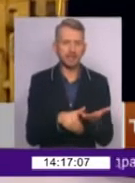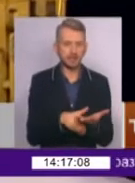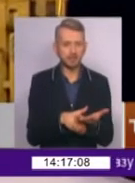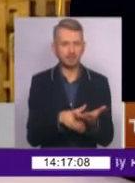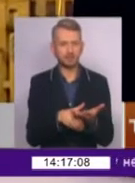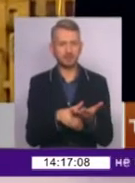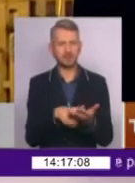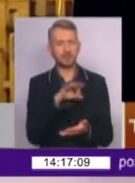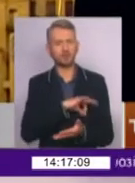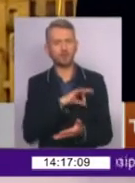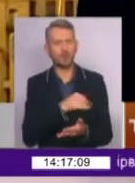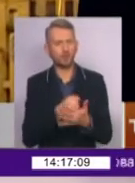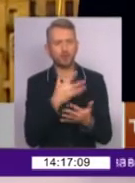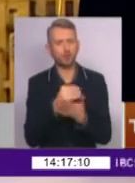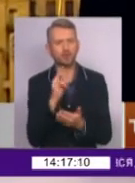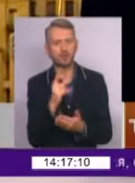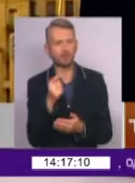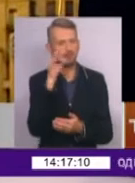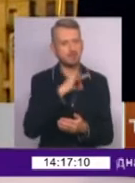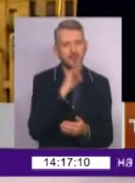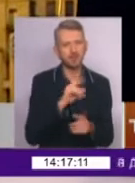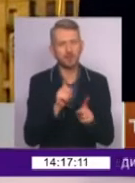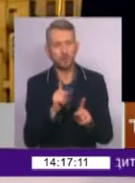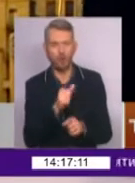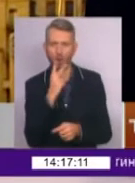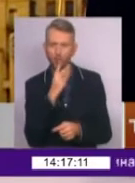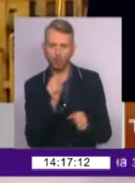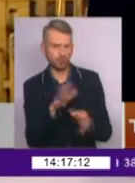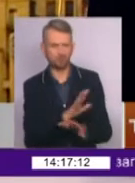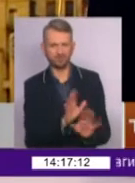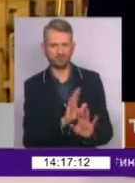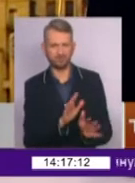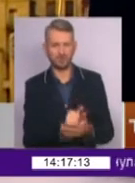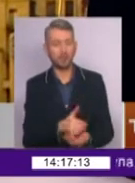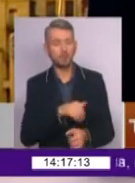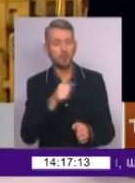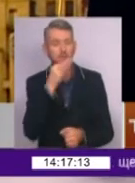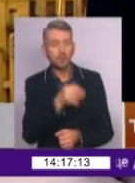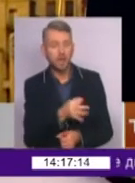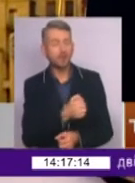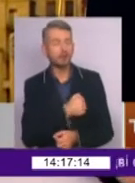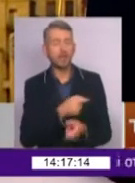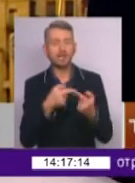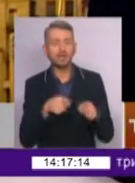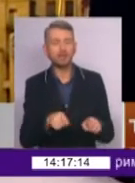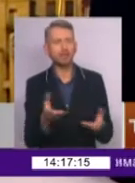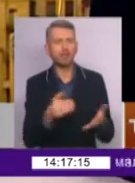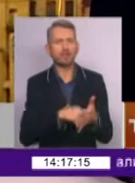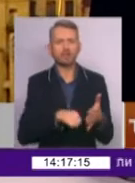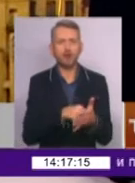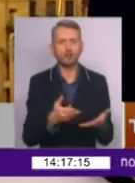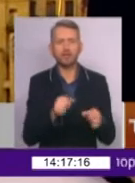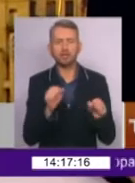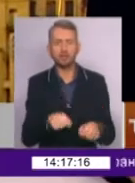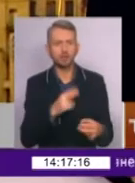зовні застосувати до своєї дитини, щоб вона не хворіла. І ми можемо сказати, що, але, на жаль, інших якихось факторів, які ми